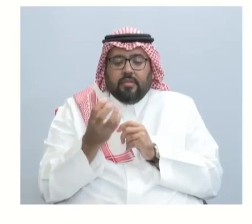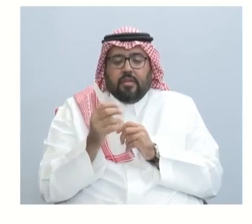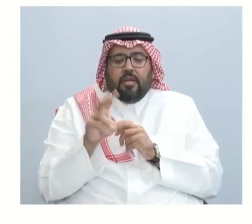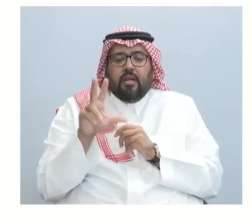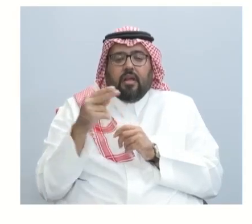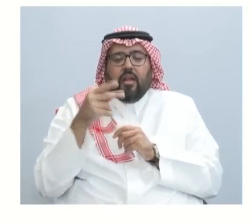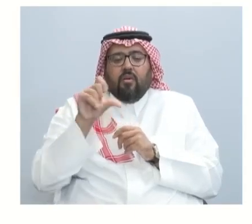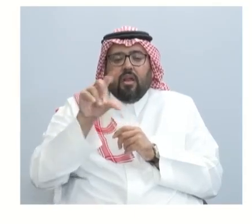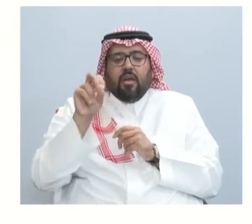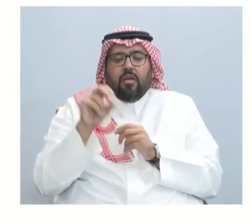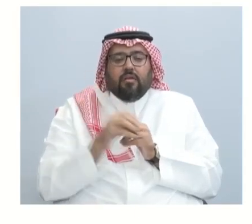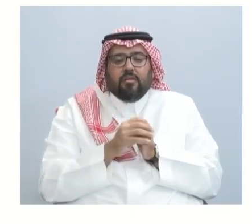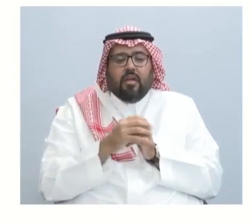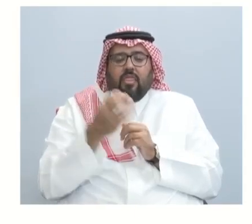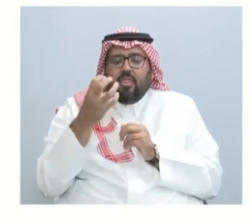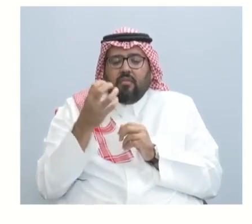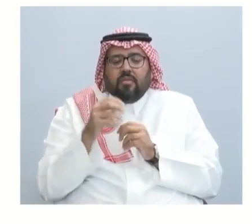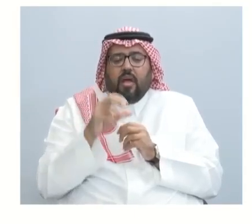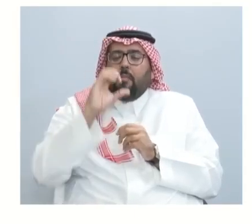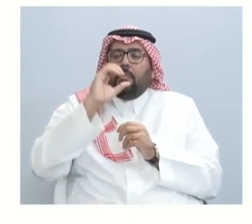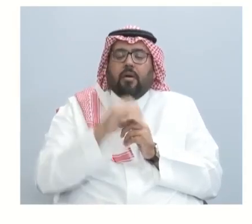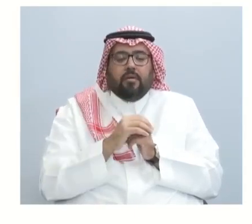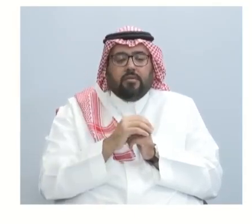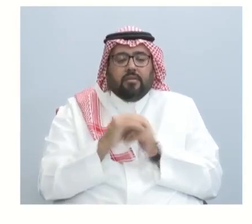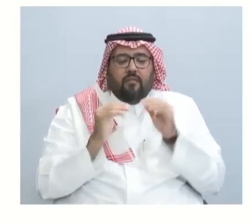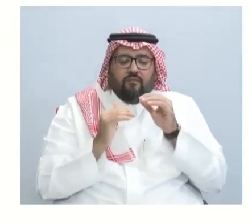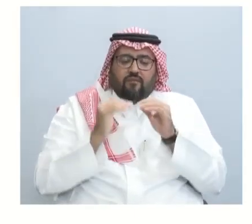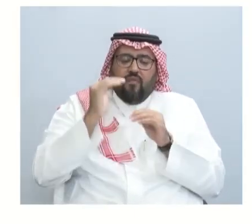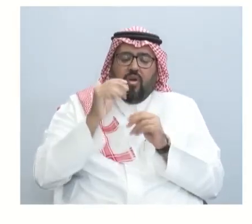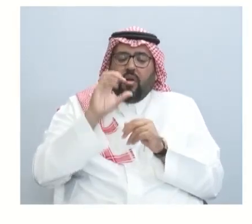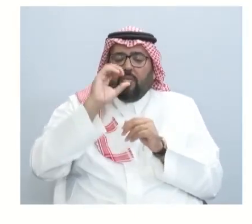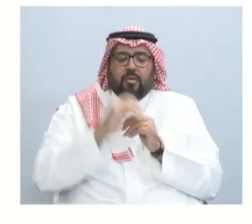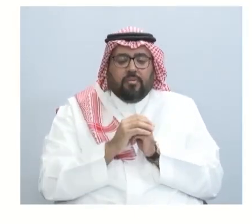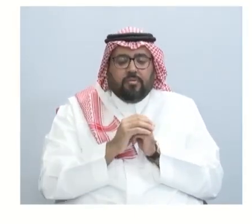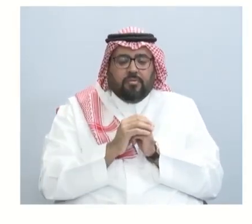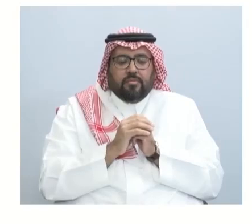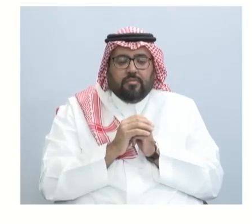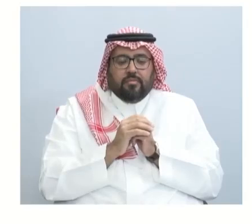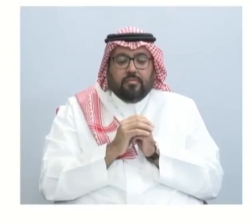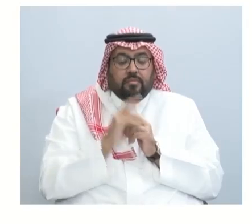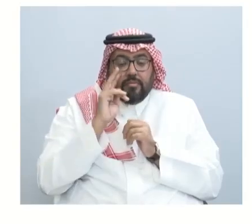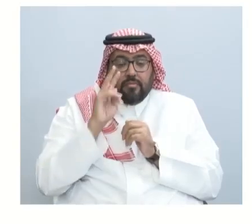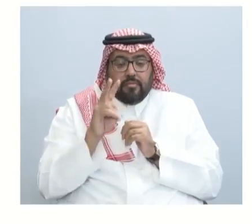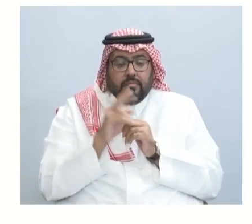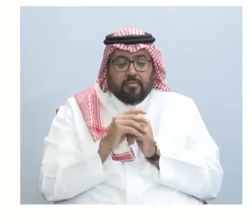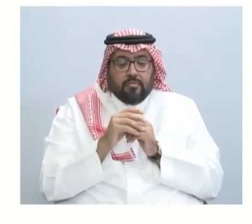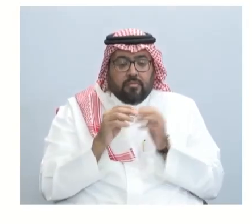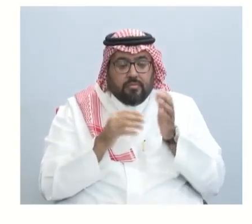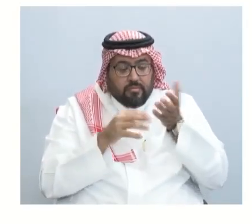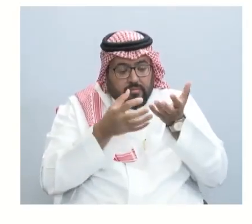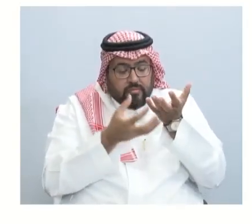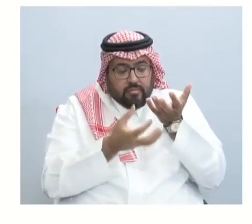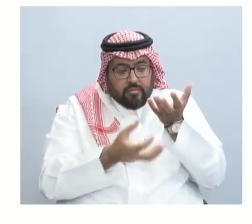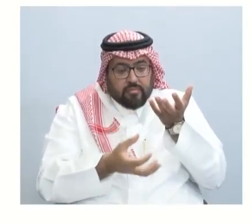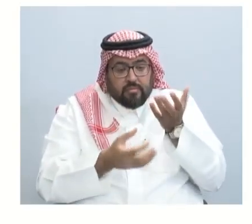عن كثافه الماء فهي اعلى من كثافه الماء لذلك سوف تتجه هذه العوالق